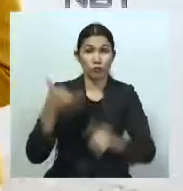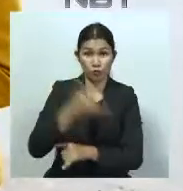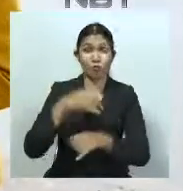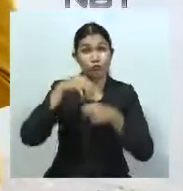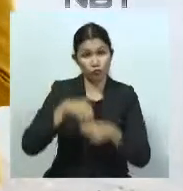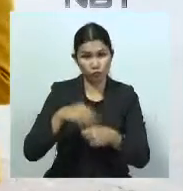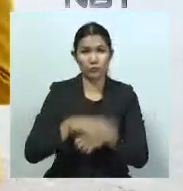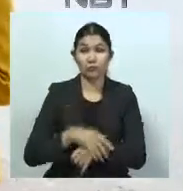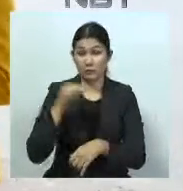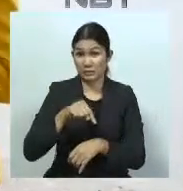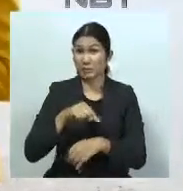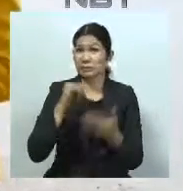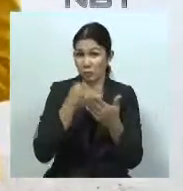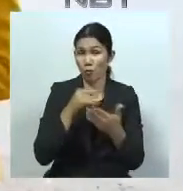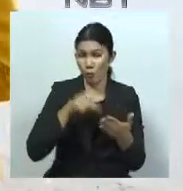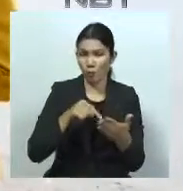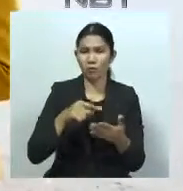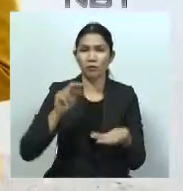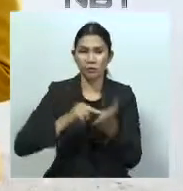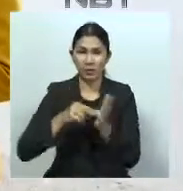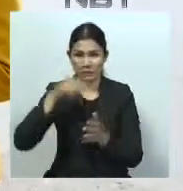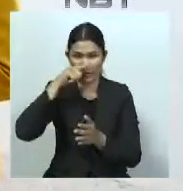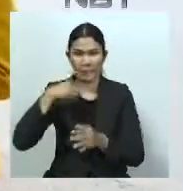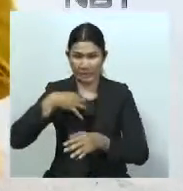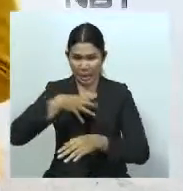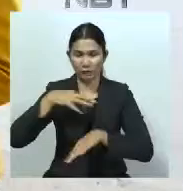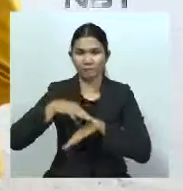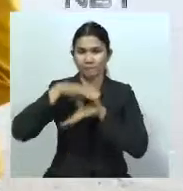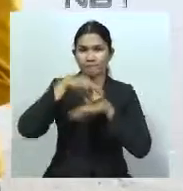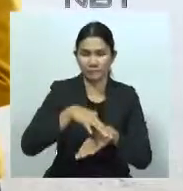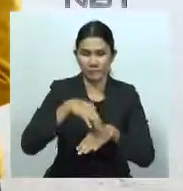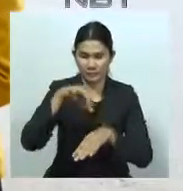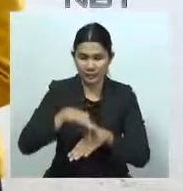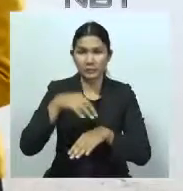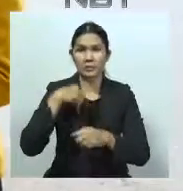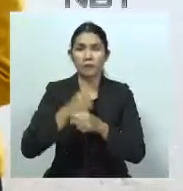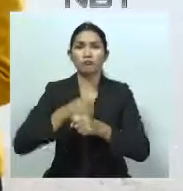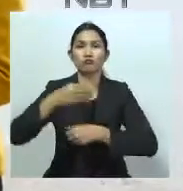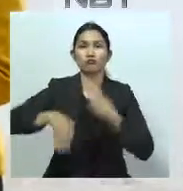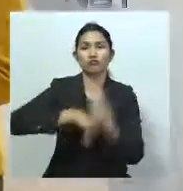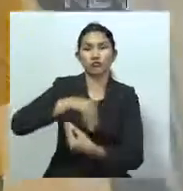อีกหนึ่งรัฐที่ไทยเข้ามาปักหมุดเพื่อเจาะตลาดแล้วก็ยังเป็นโอกาสของนักธุรกิจไทยค่ะ